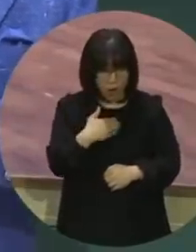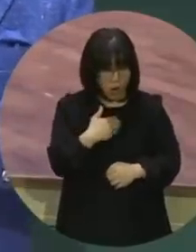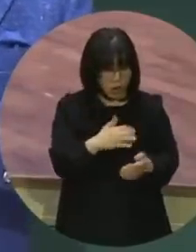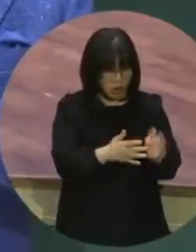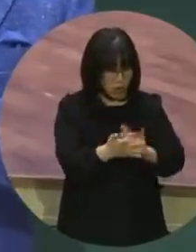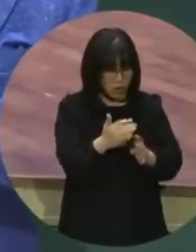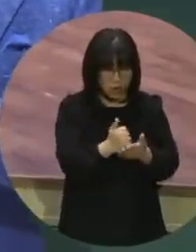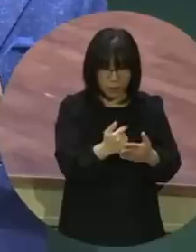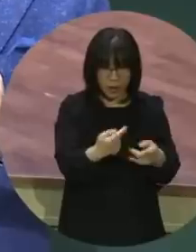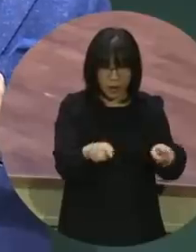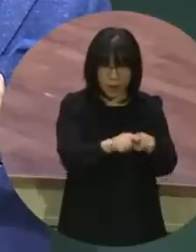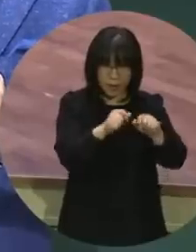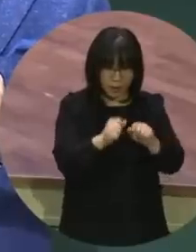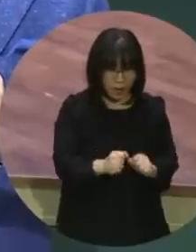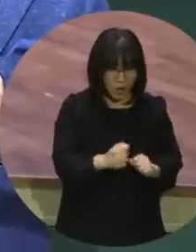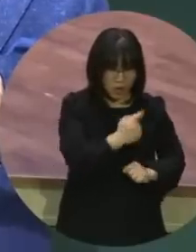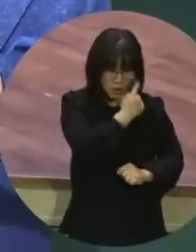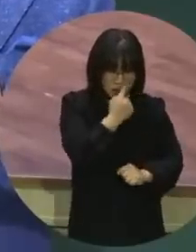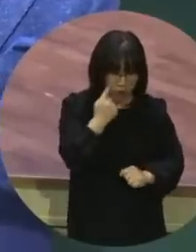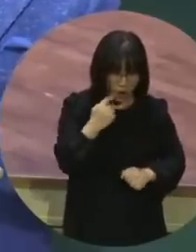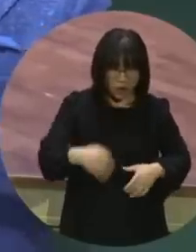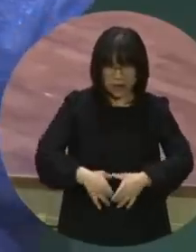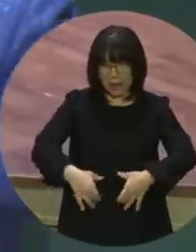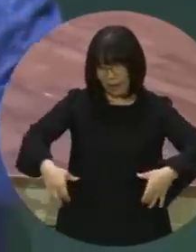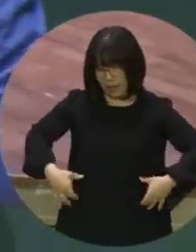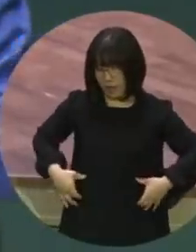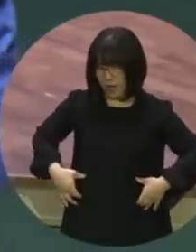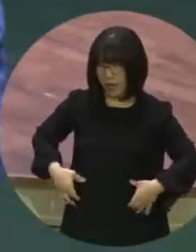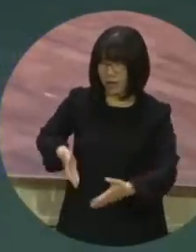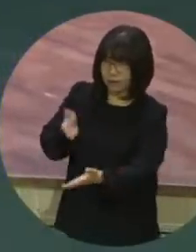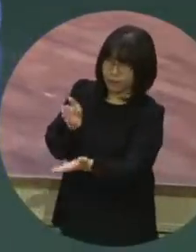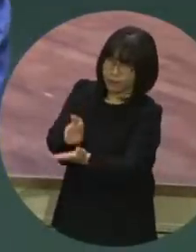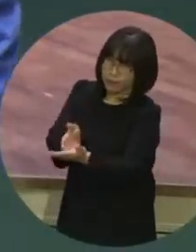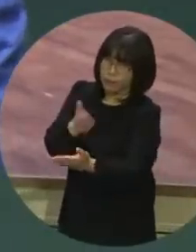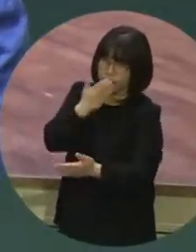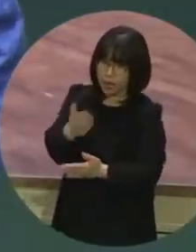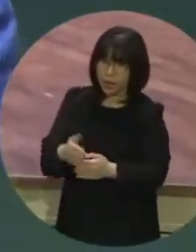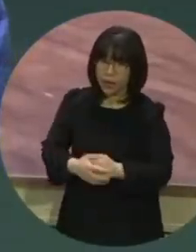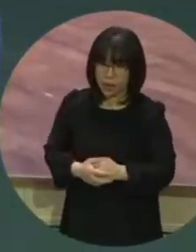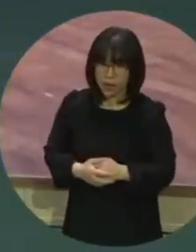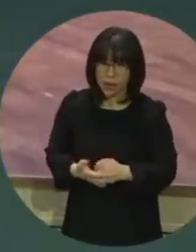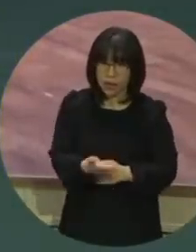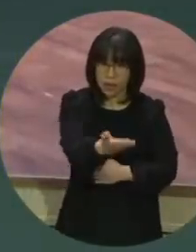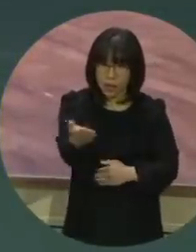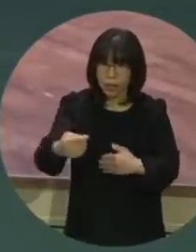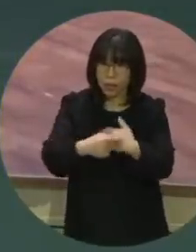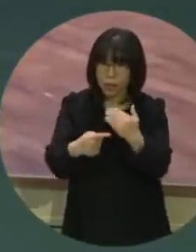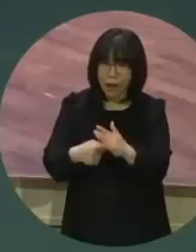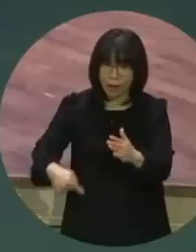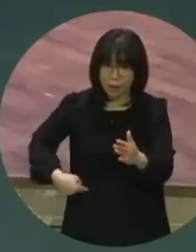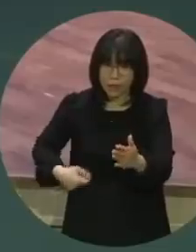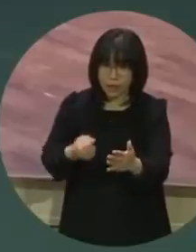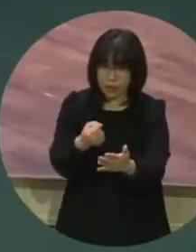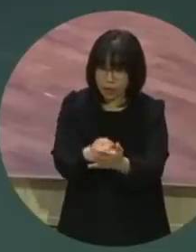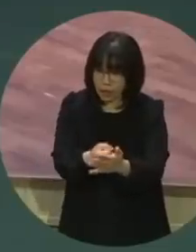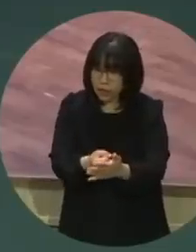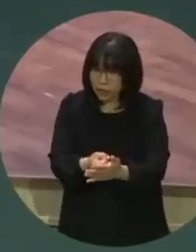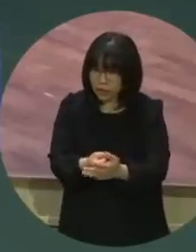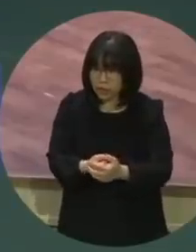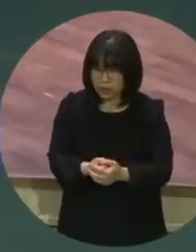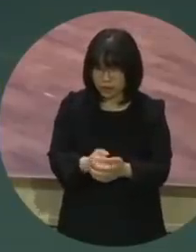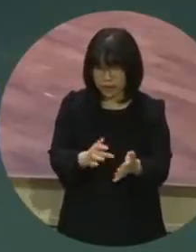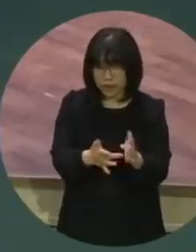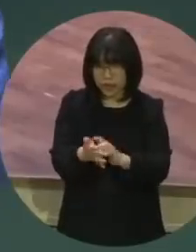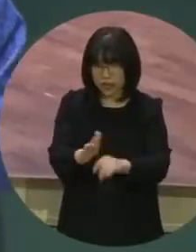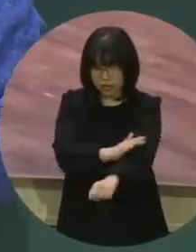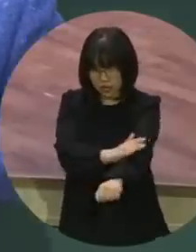없으니까 늘 주저주저 하는 거예요. 여러분 이번에 한번 결단하시기 바랍니다. 예수 좀 제대로 한번